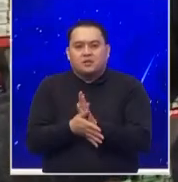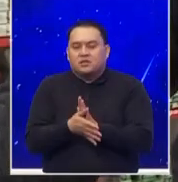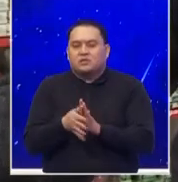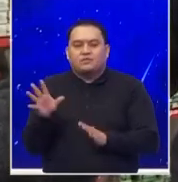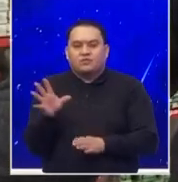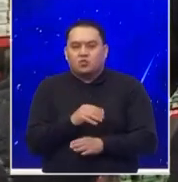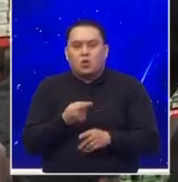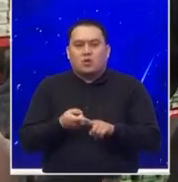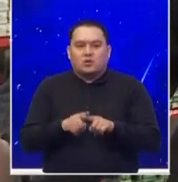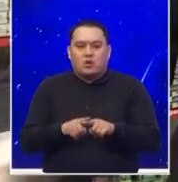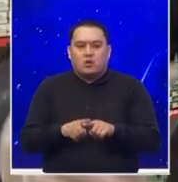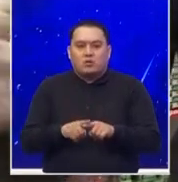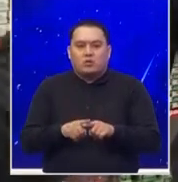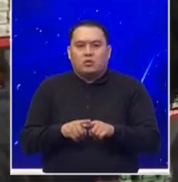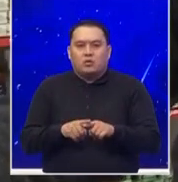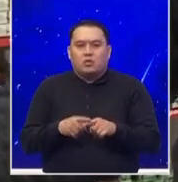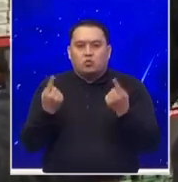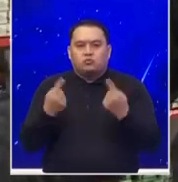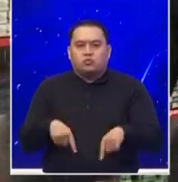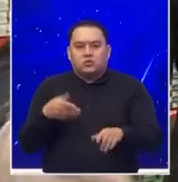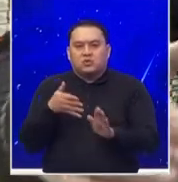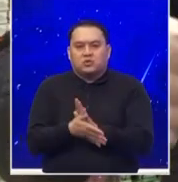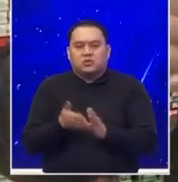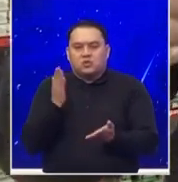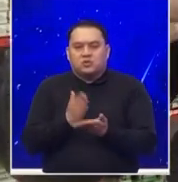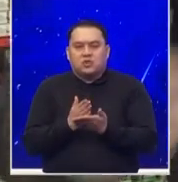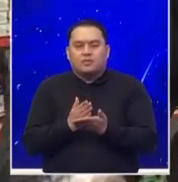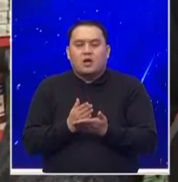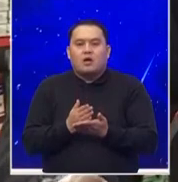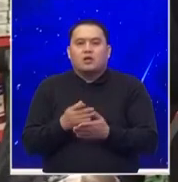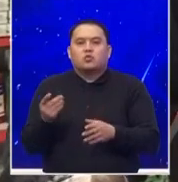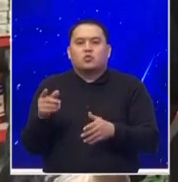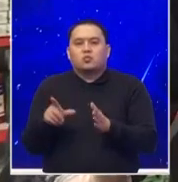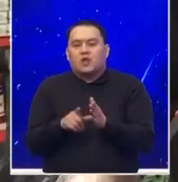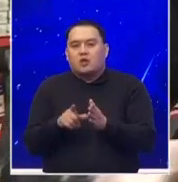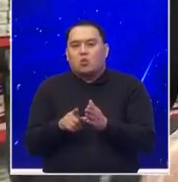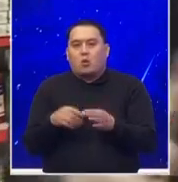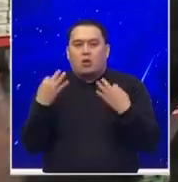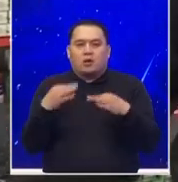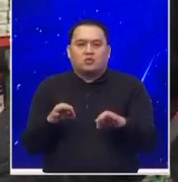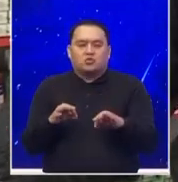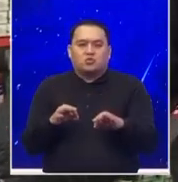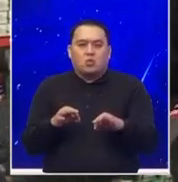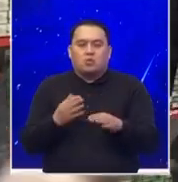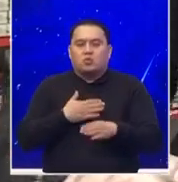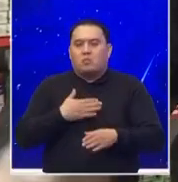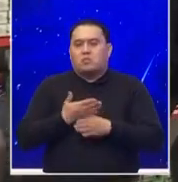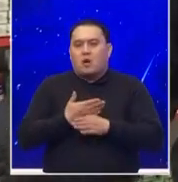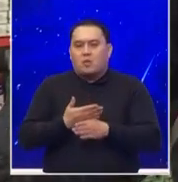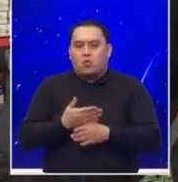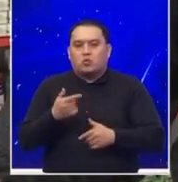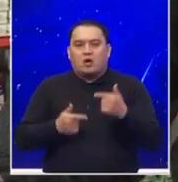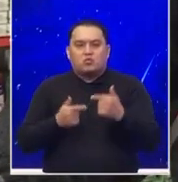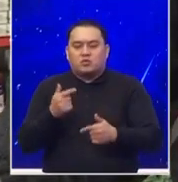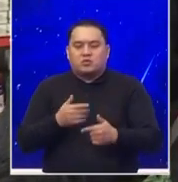все, и, соответственно, мы больше несем издержек. То, что нам сняли подоходный налог, это очень помогло нам в период